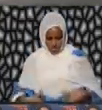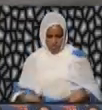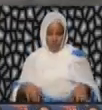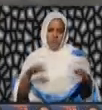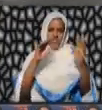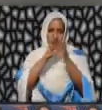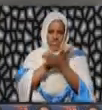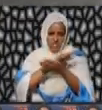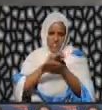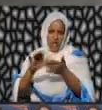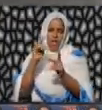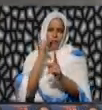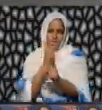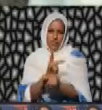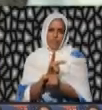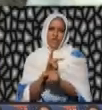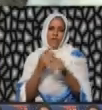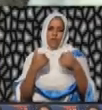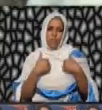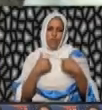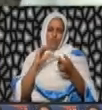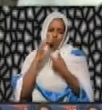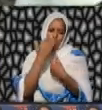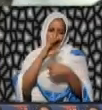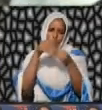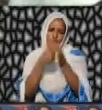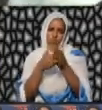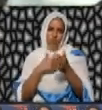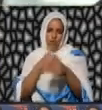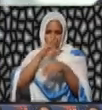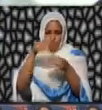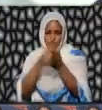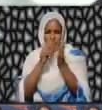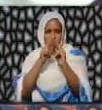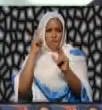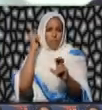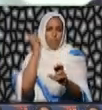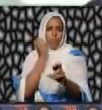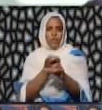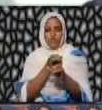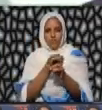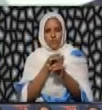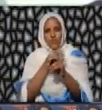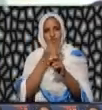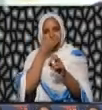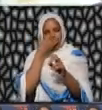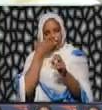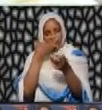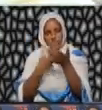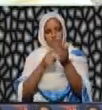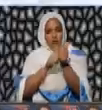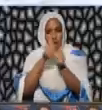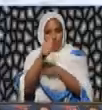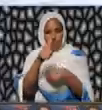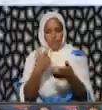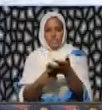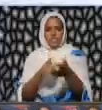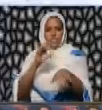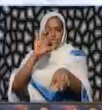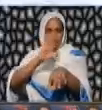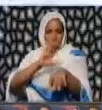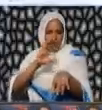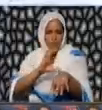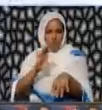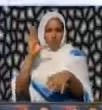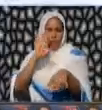ልብሳቸውን ያለባበስ ንጽህናቸውን የመጠበቅ እንትን የማለት ይሄ ሁሉ አለ። በጣም ይሄ ሁሉ በጣም አድካሚ ነው። እዚህ አልፎ እንግዲህ ማለትም እዚህ